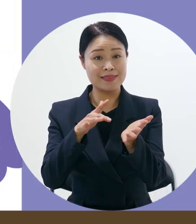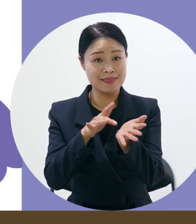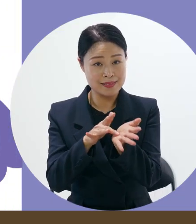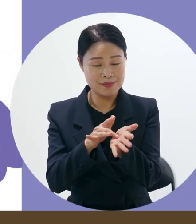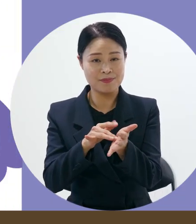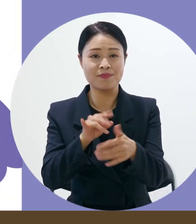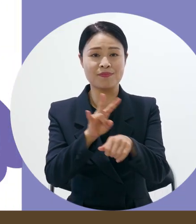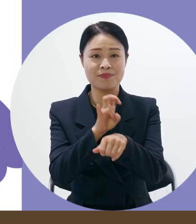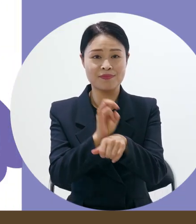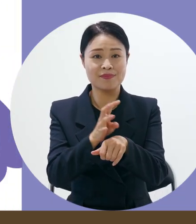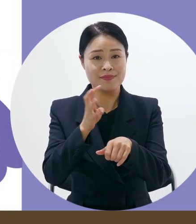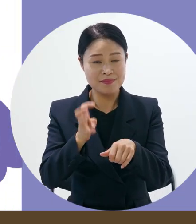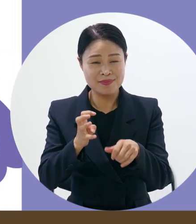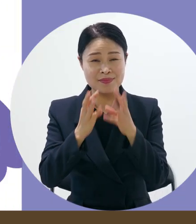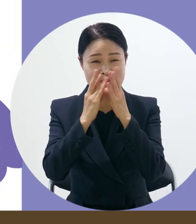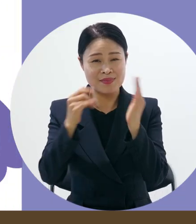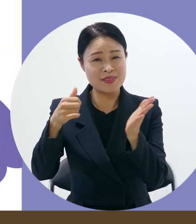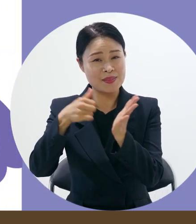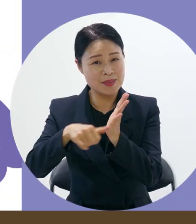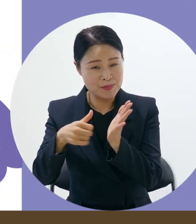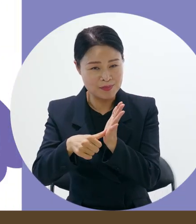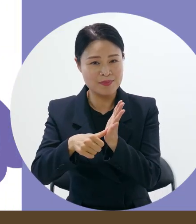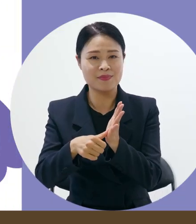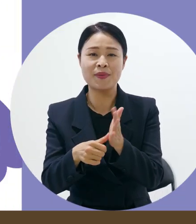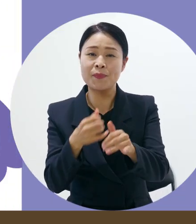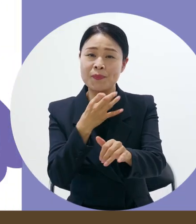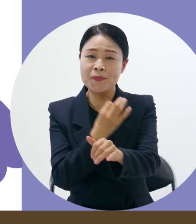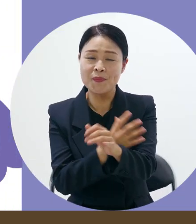의약외품 간편 검색 서비스 사용법.